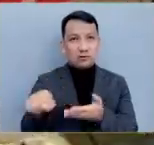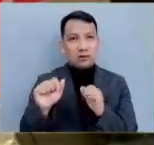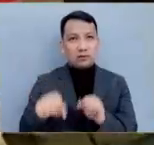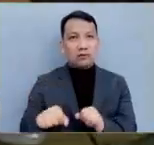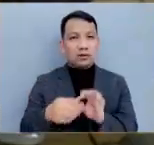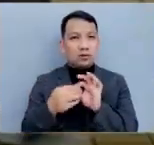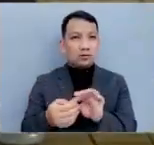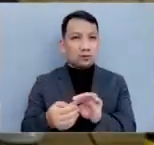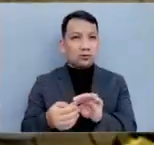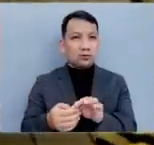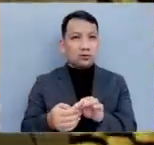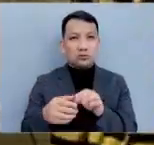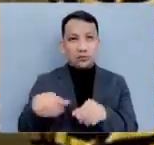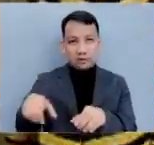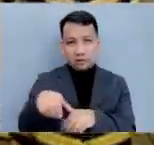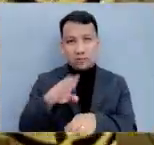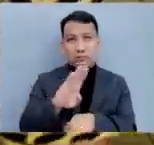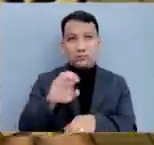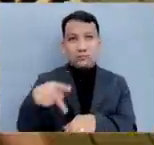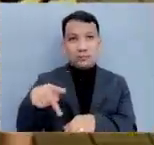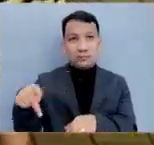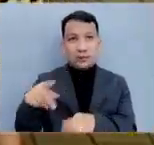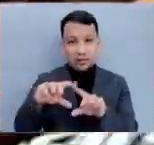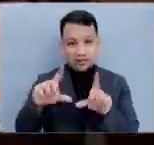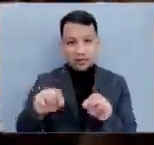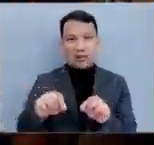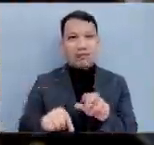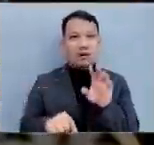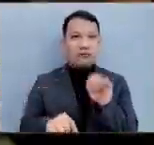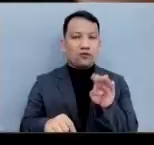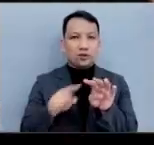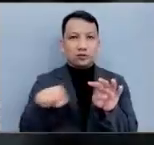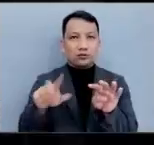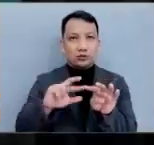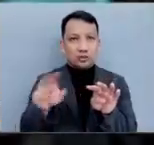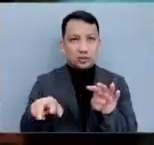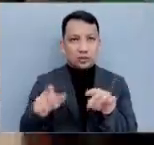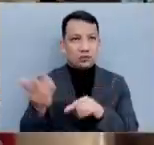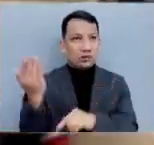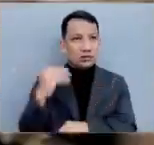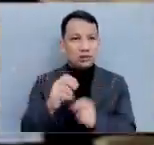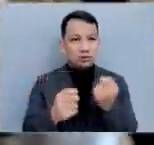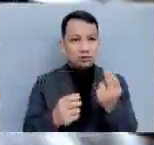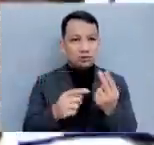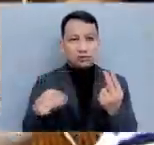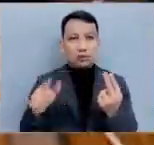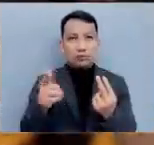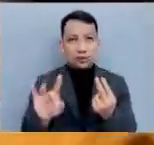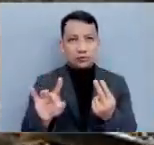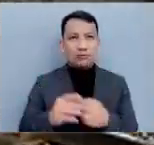mga naka-stored value card, magiging 14 pesos hanggang 33 pesos na ang pamasahe, mula sa dating 12 pesos hanggang 28 pesos.